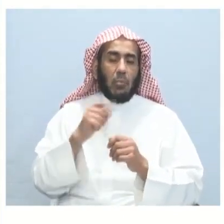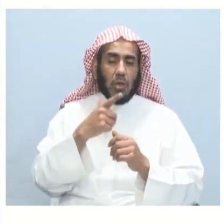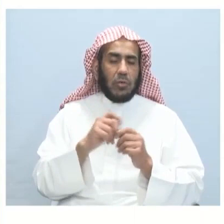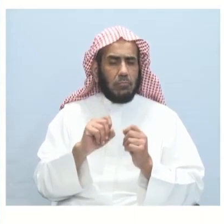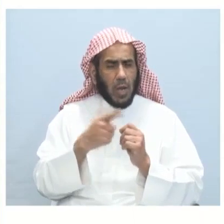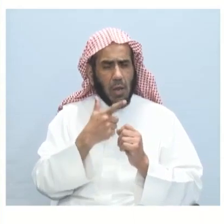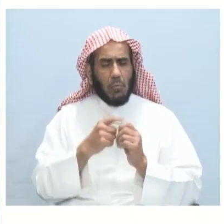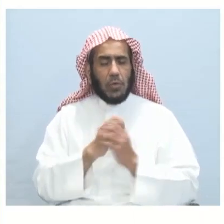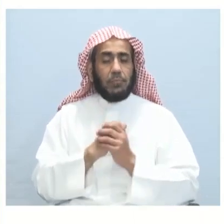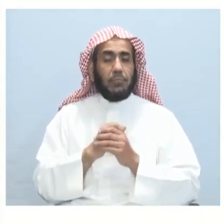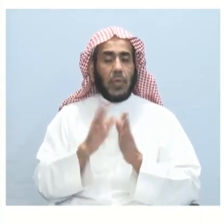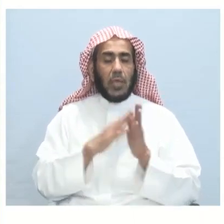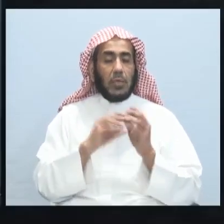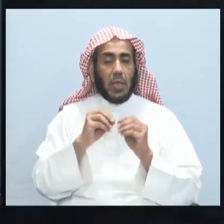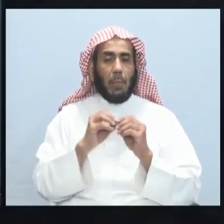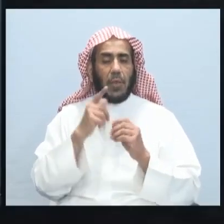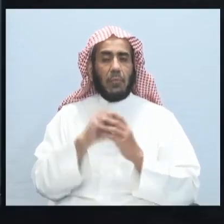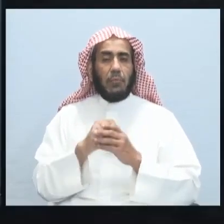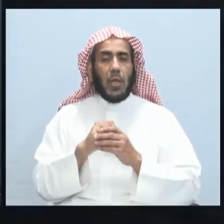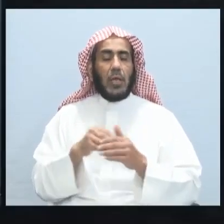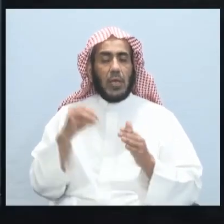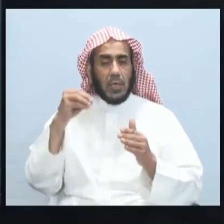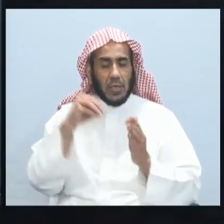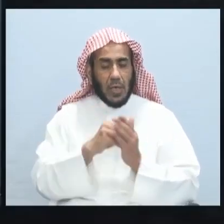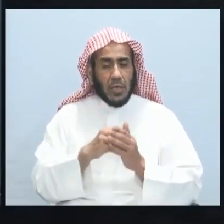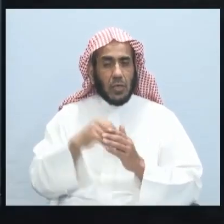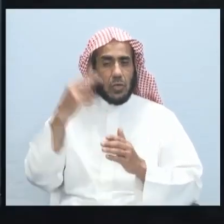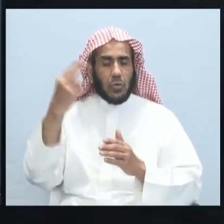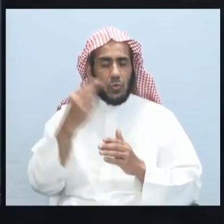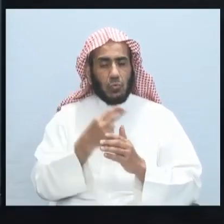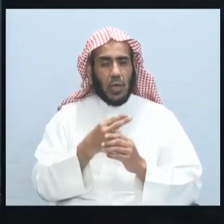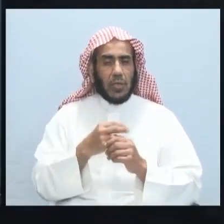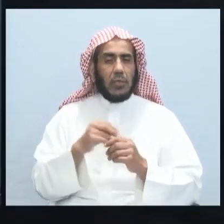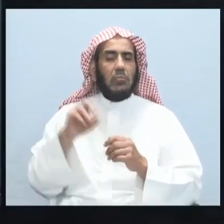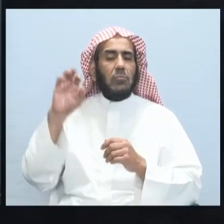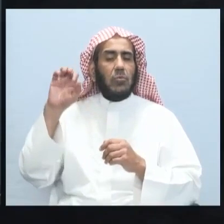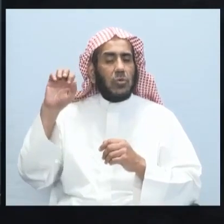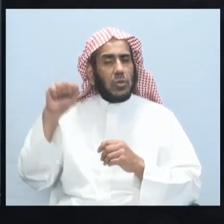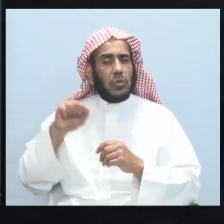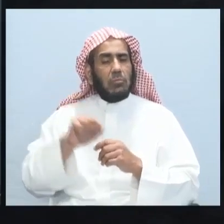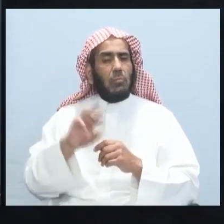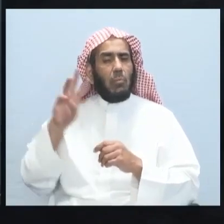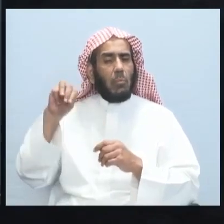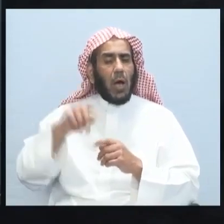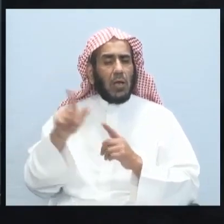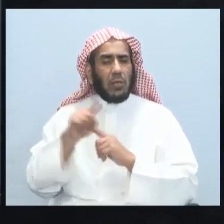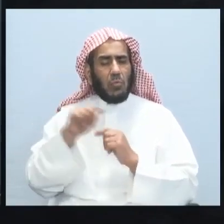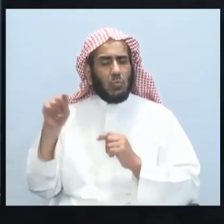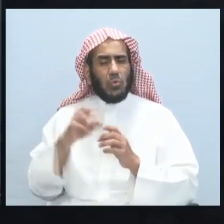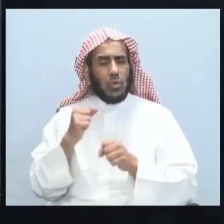ايضا سنتكلم باذن الله عن ادراج رسومات سمارت ارت باستخدام سمارت ارت